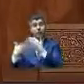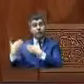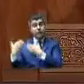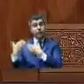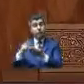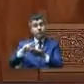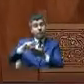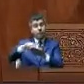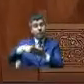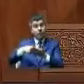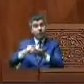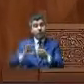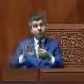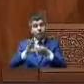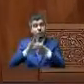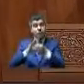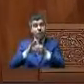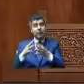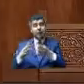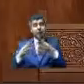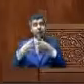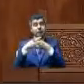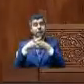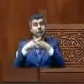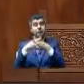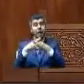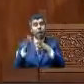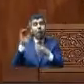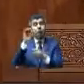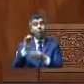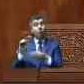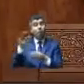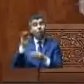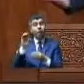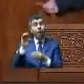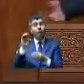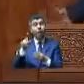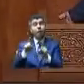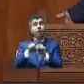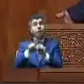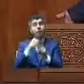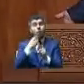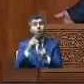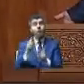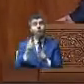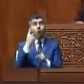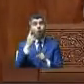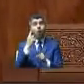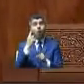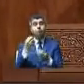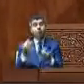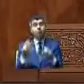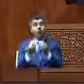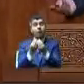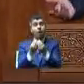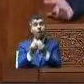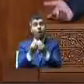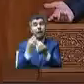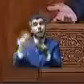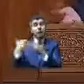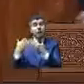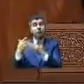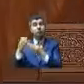الاتفاق اللي غادي يكون عندنا مع مع مع الاتحاد الأوروبي ما غاديش يكون لصالحنا من البداية. هذو ناس سبقنا